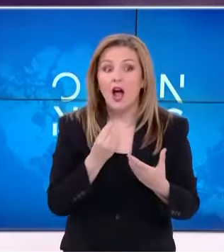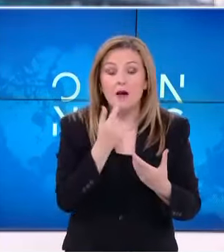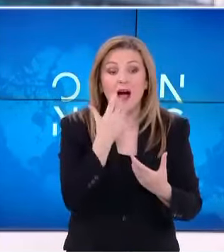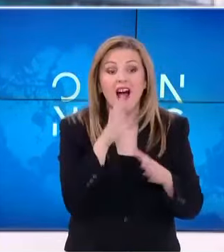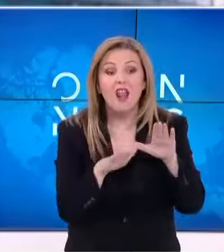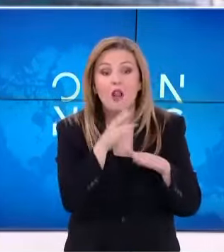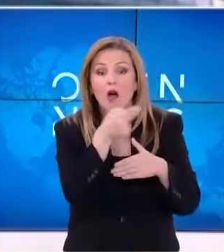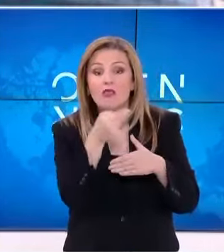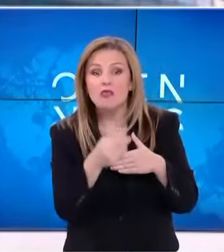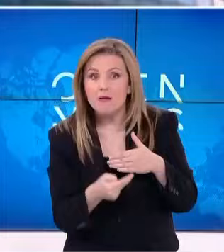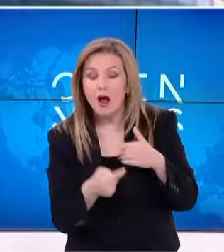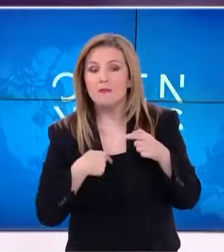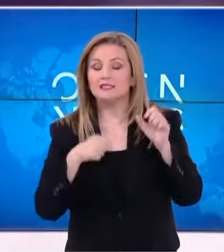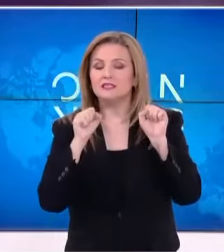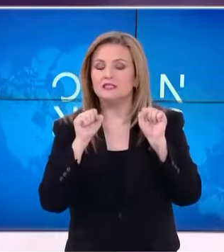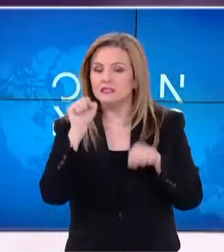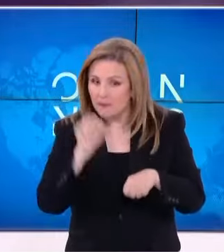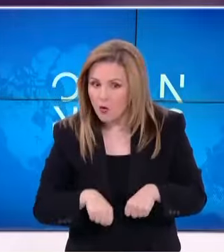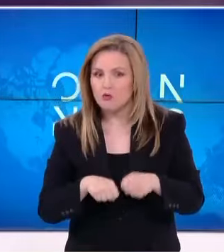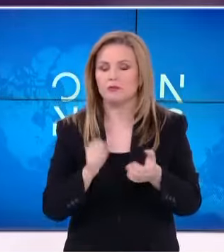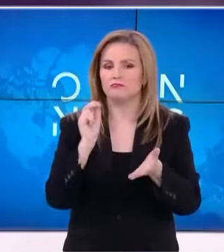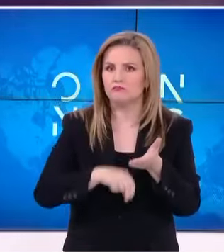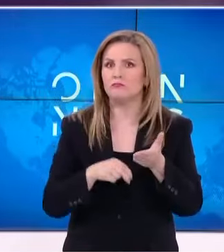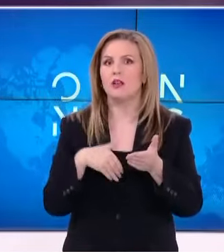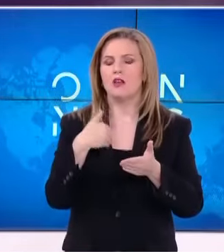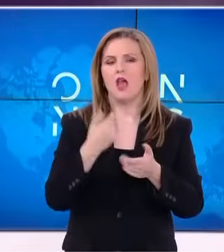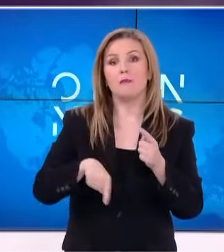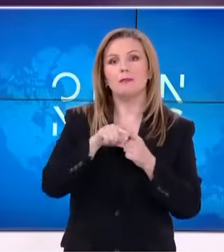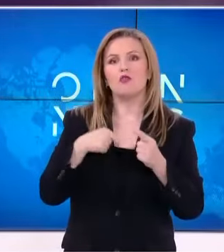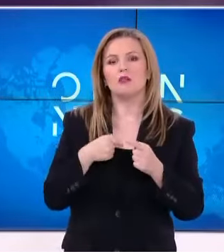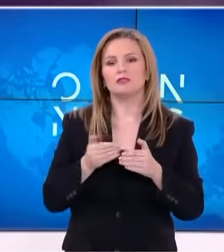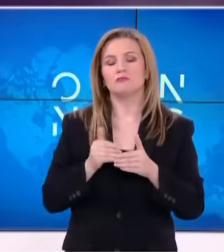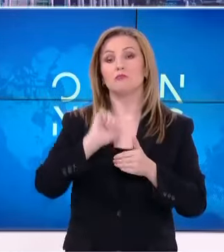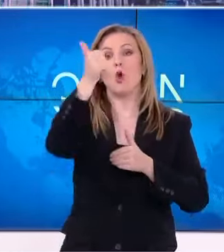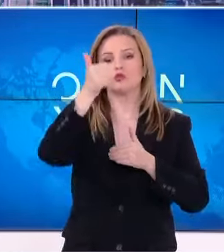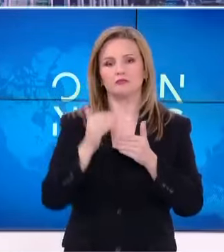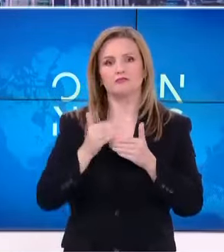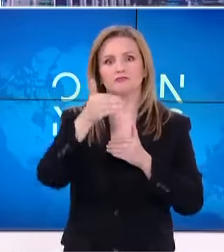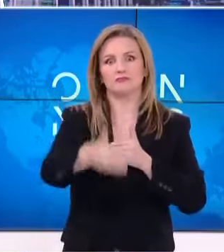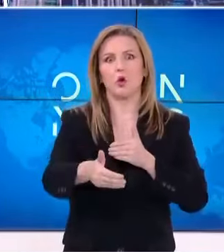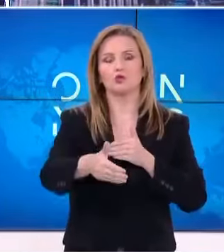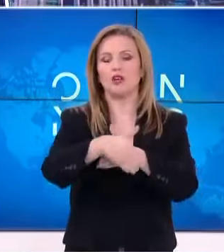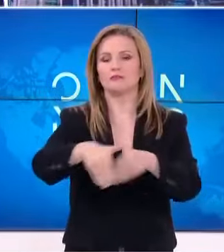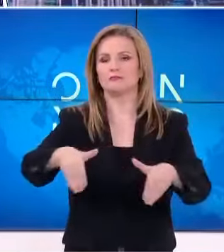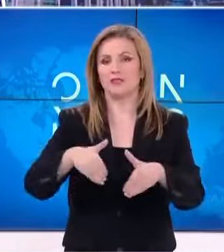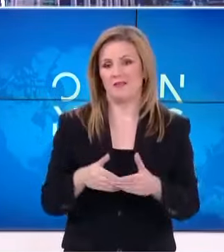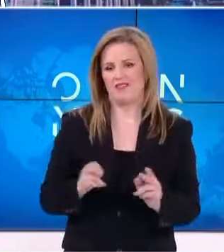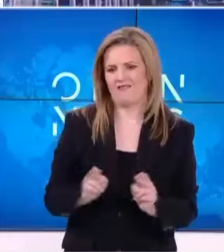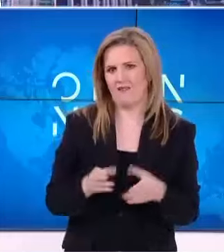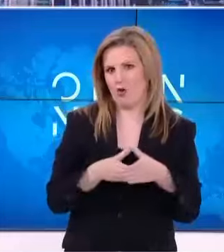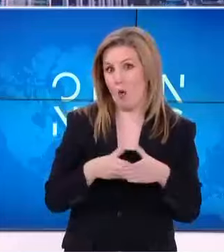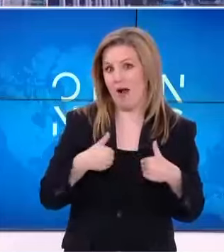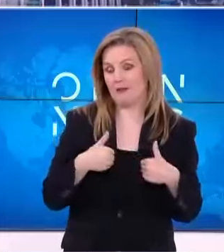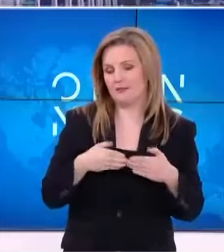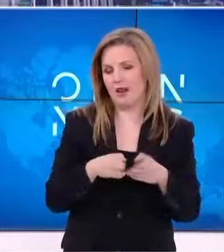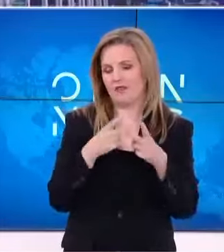συγκλήσεις αλλά και μπαίνει μπροστά όπως μπήκαμε μπροστά μολονότι είμαστε η μικρότερη δύναμη στο στην μεγάλη